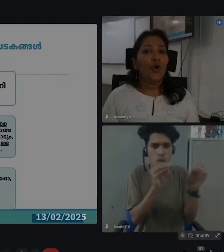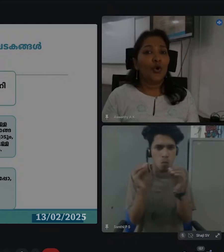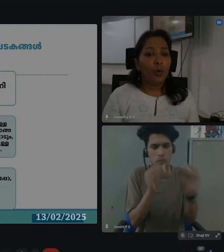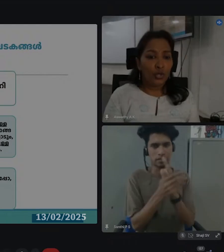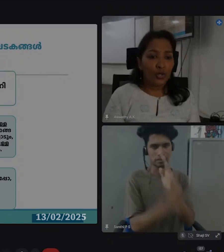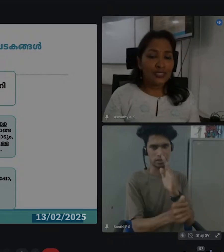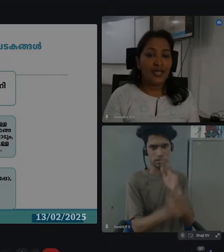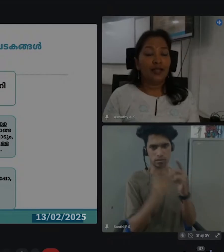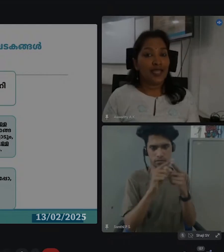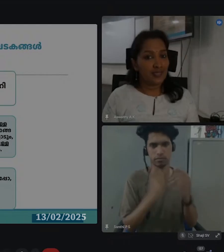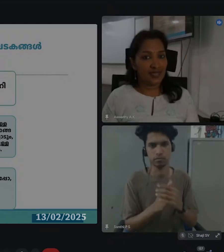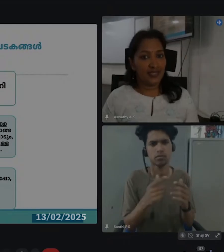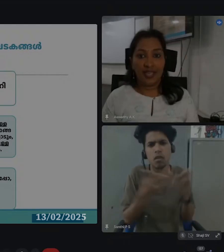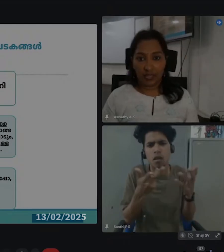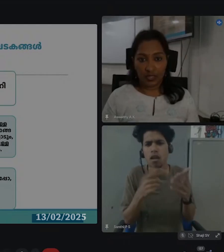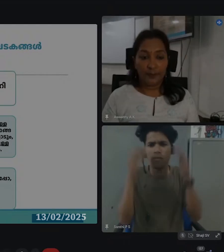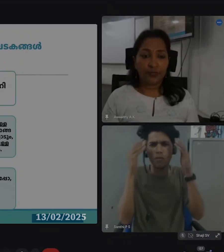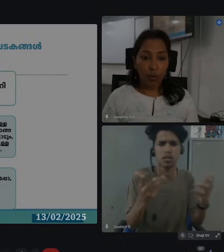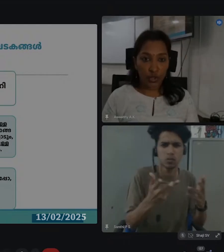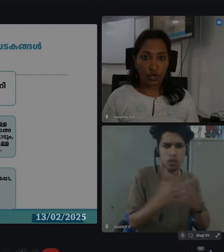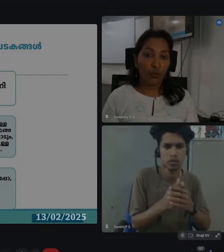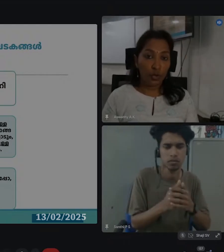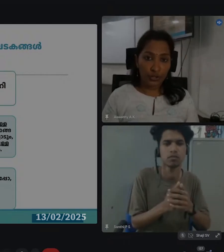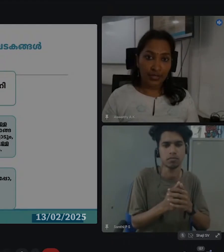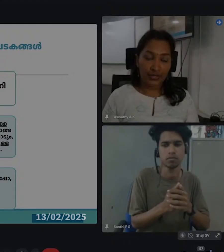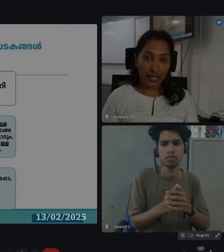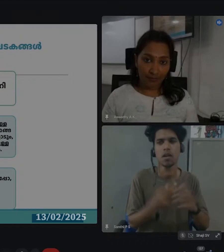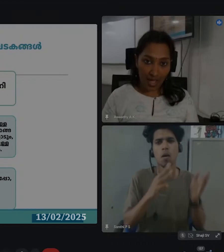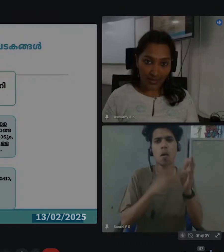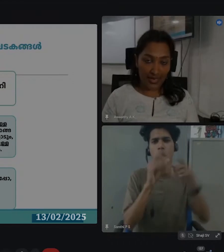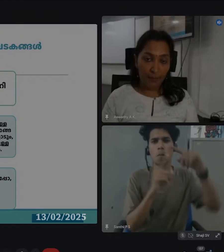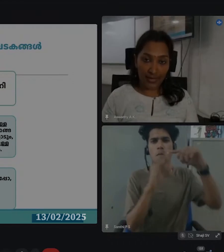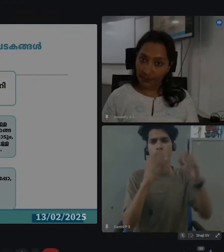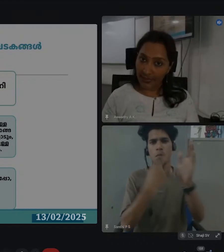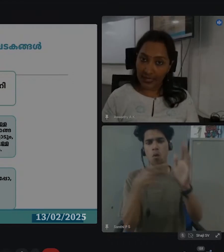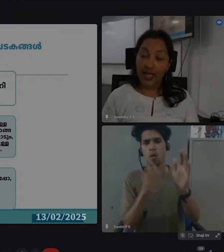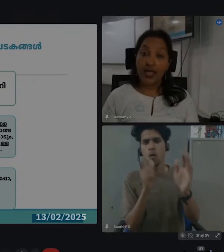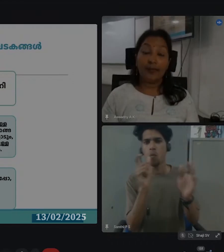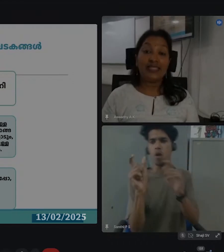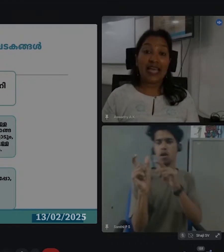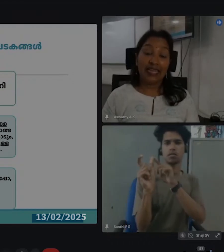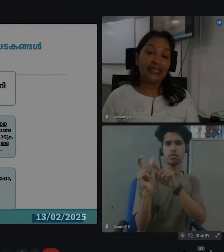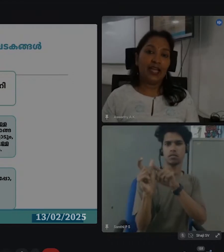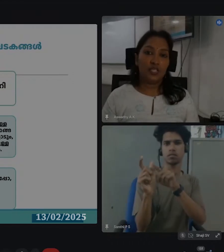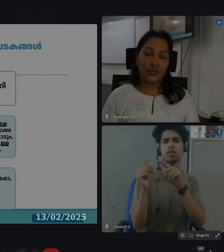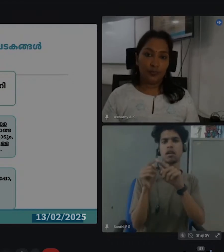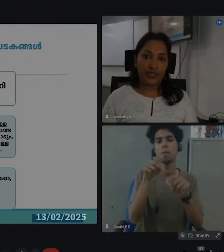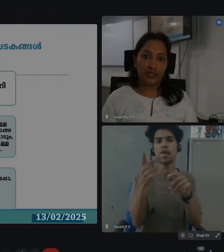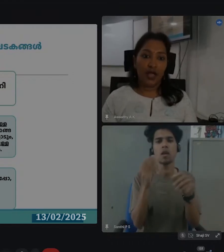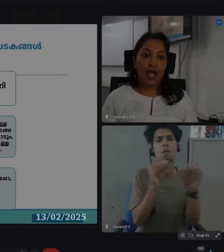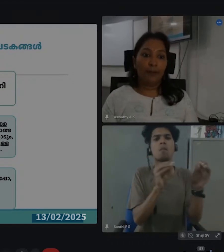ഈ ഓറോമോട്ടോർ സ്കിൽ, സെൻസറി സ്കിൽ എന്നുള്ളത്? മോട്ടോർ എന്ന വാക്ക് തന്നെ, ആ പദം തന്നെ നമ്മുടെ